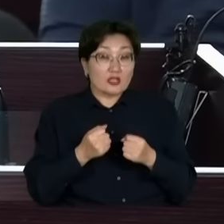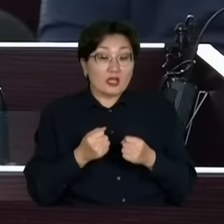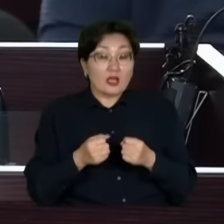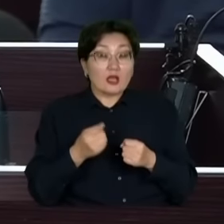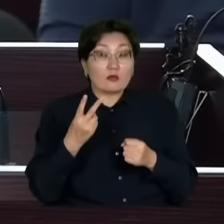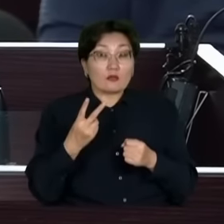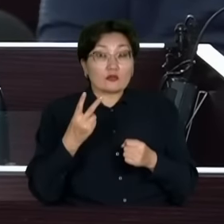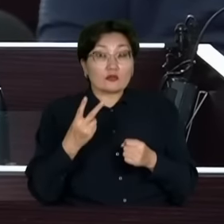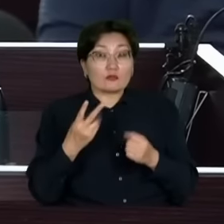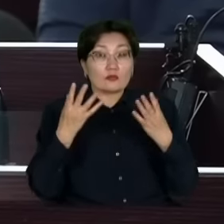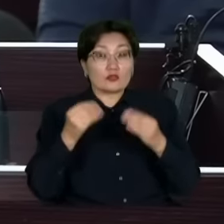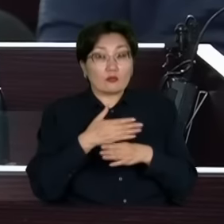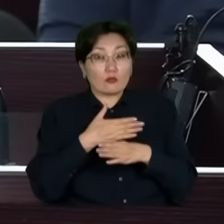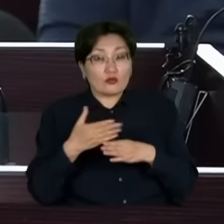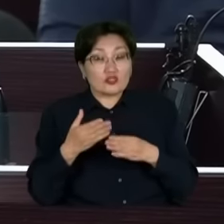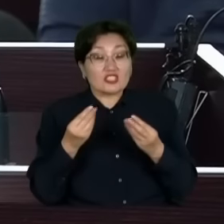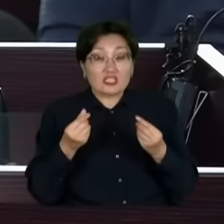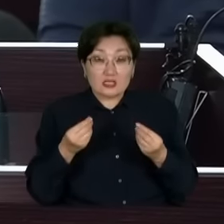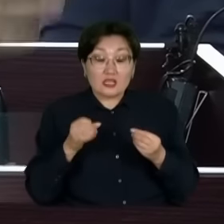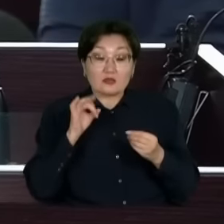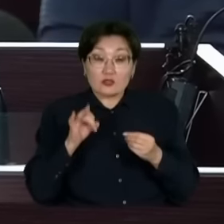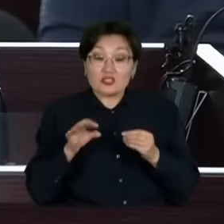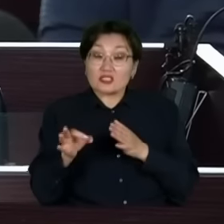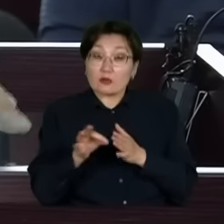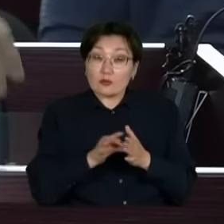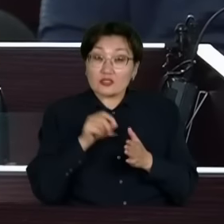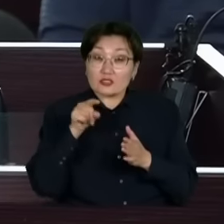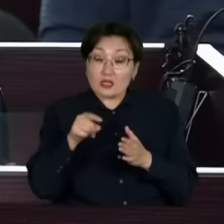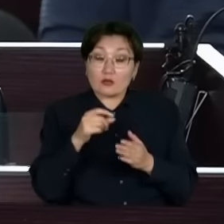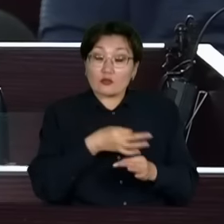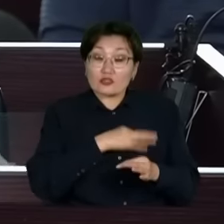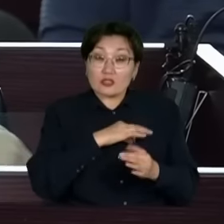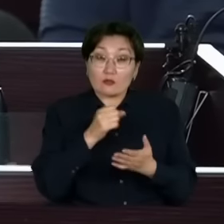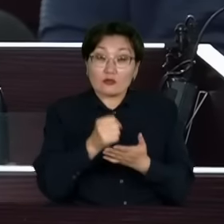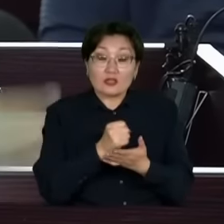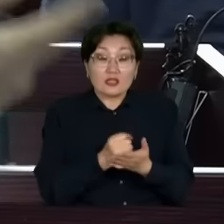пару дней позже деньги и сразу же там